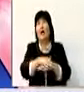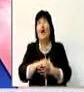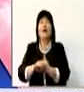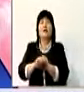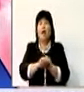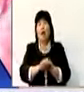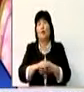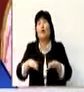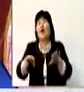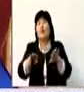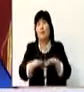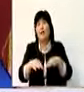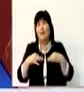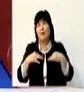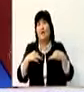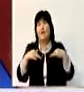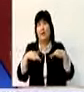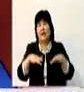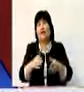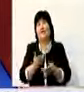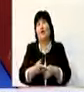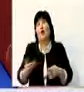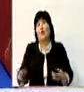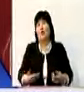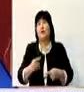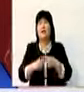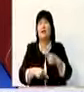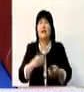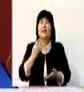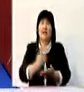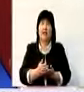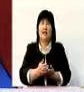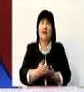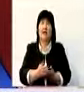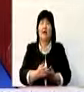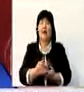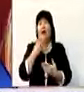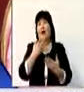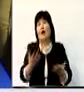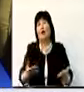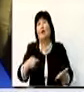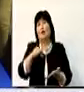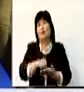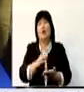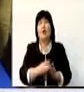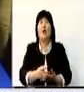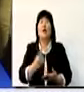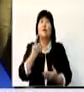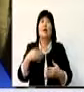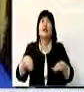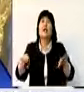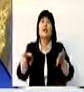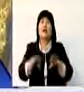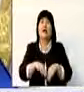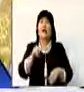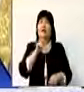татулығын, бірлігін, берекесін тату тәтті өмір сүріп жатқанының айқын көрінісін көрсетеміз. Бір жағадан бас, бір